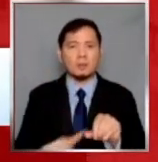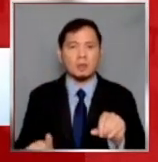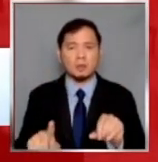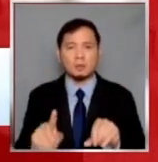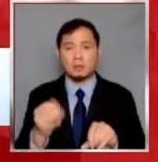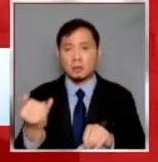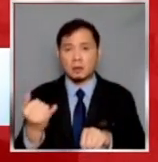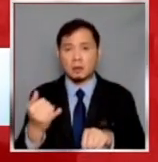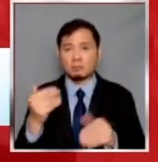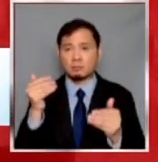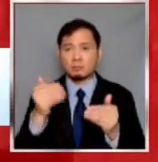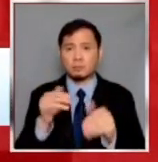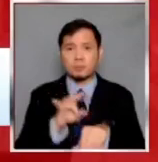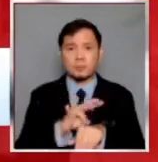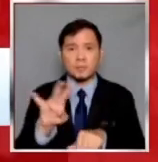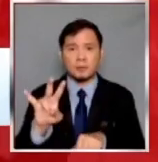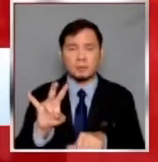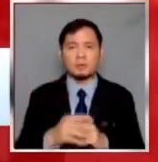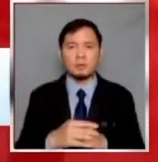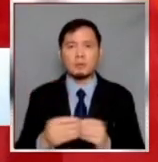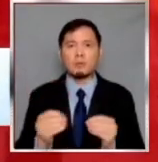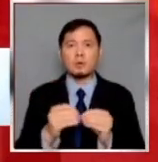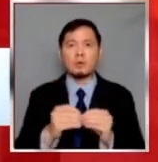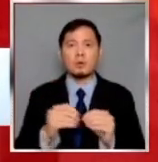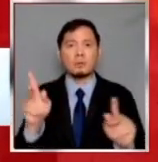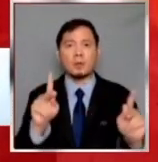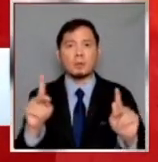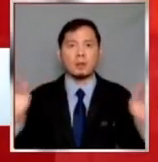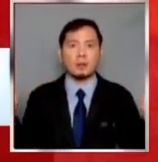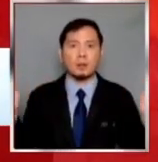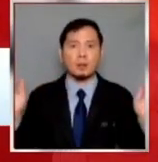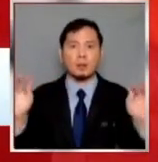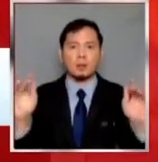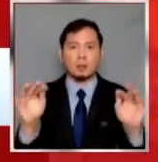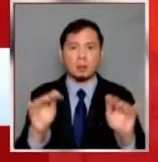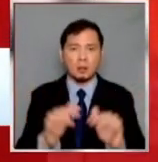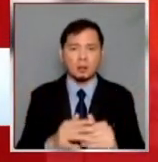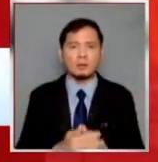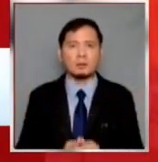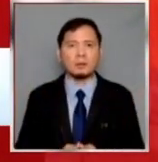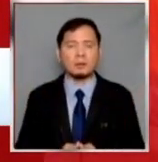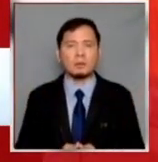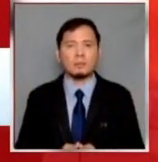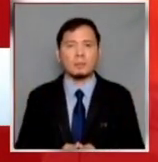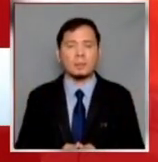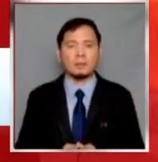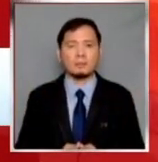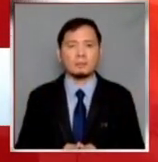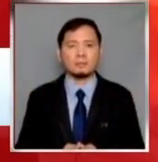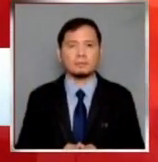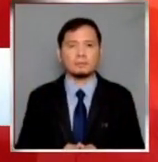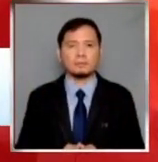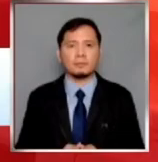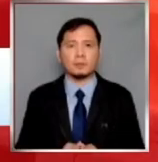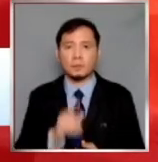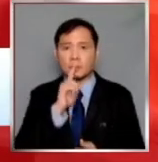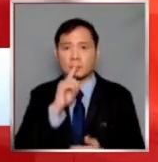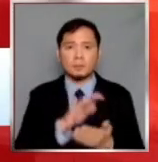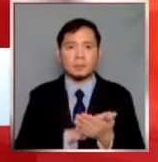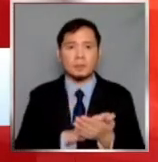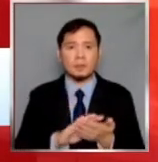MOGS dahil medyo systematic ang nangyayari. Kaya agad na nakikita ng mga botante kung saan silang